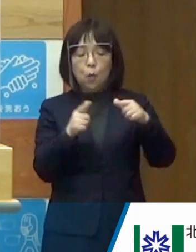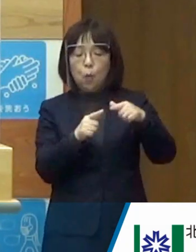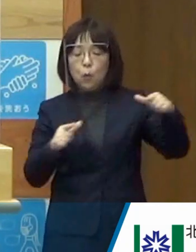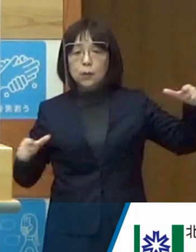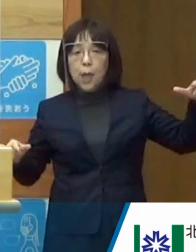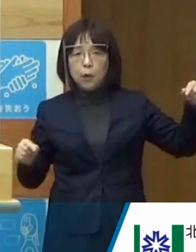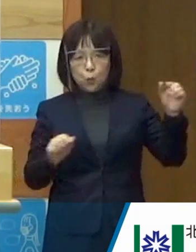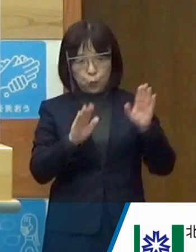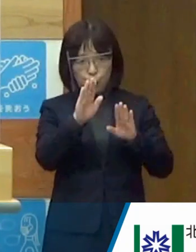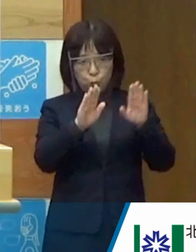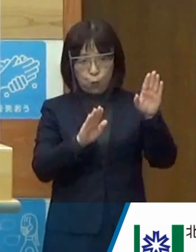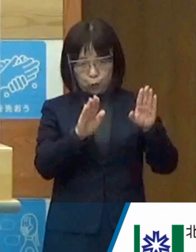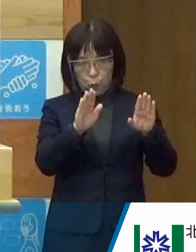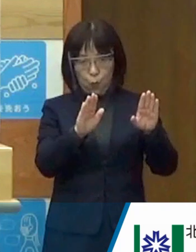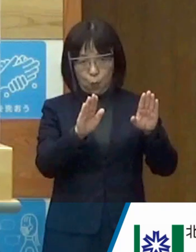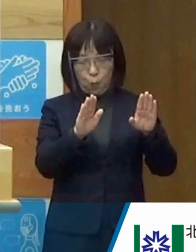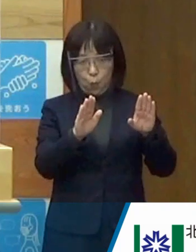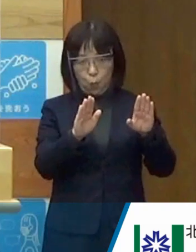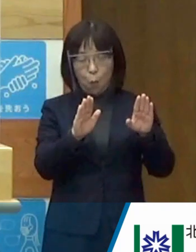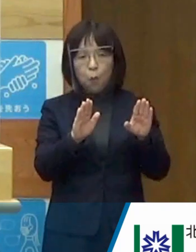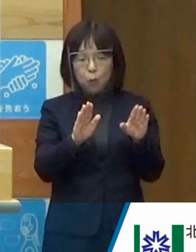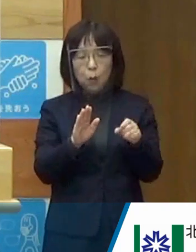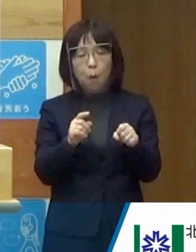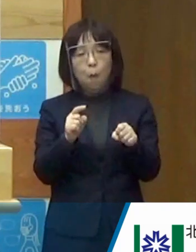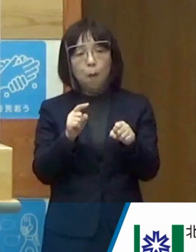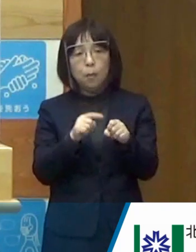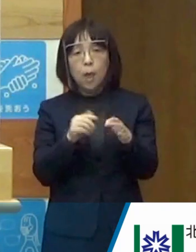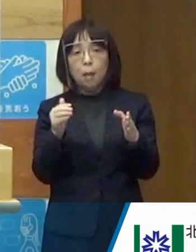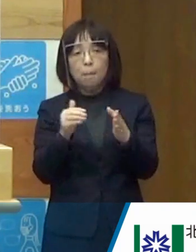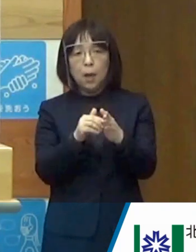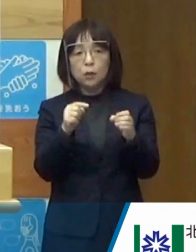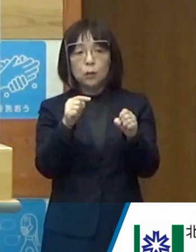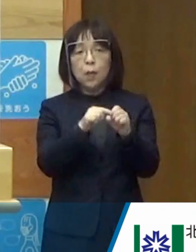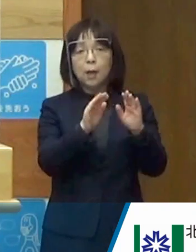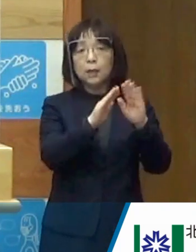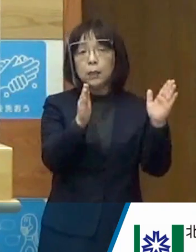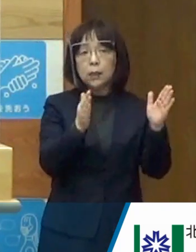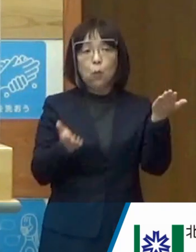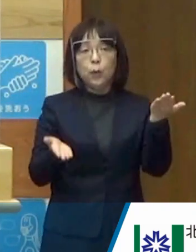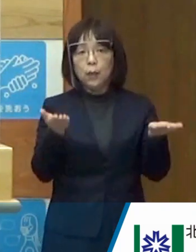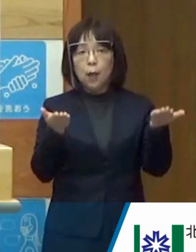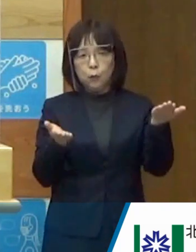見てみますと、年末年始との比較となっ